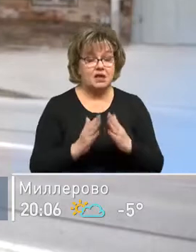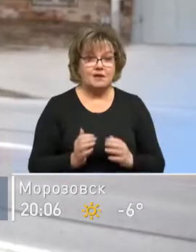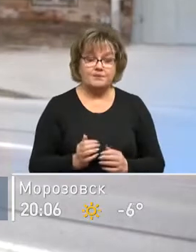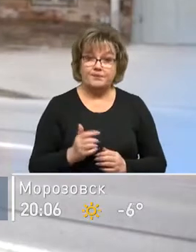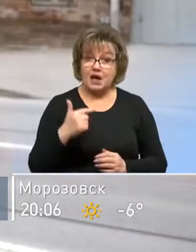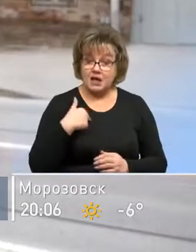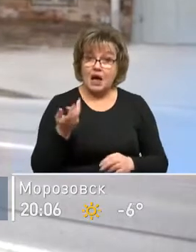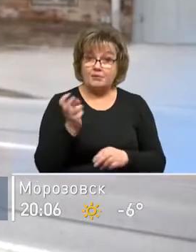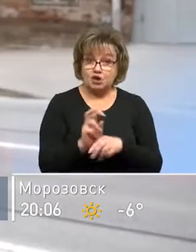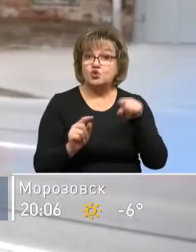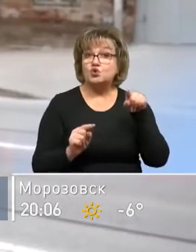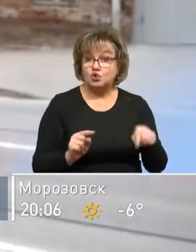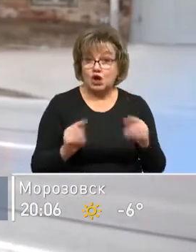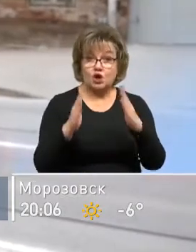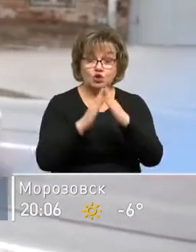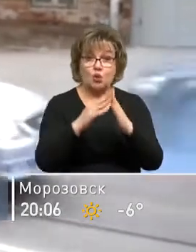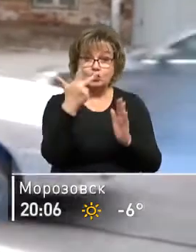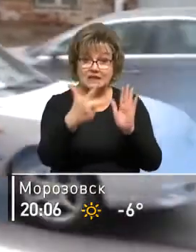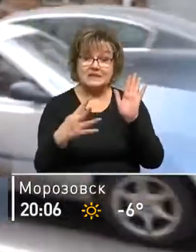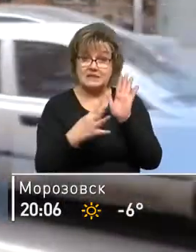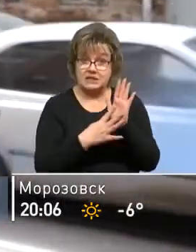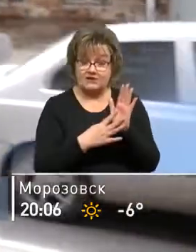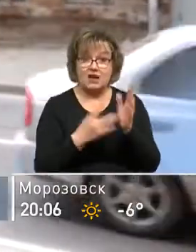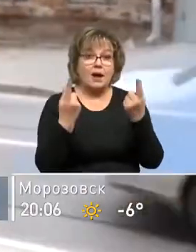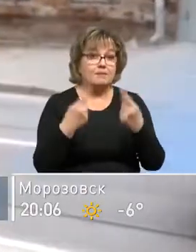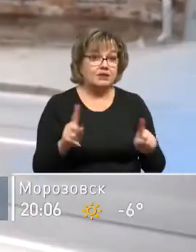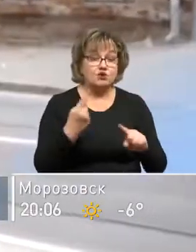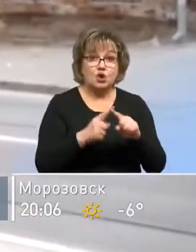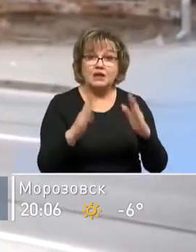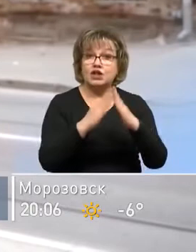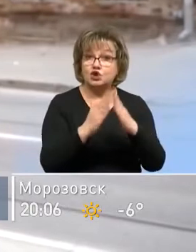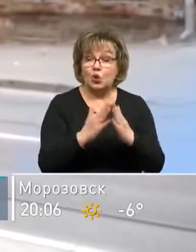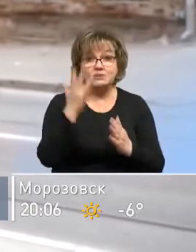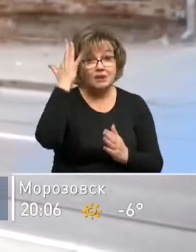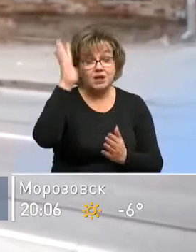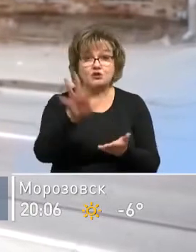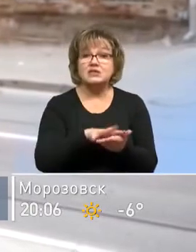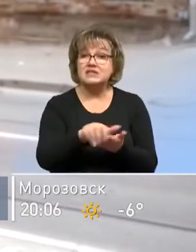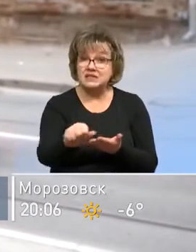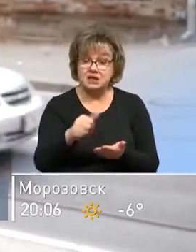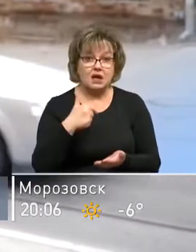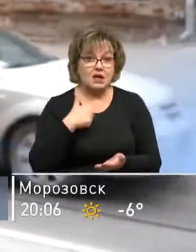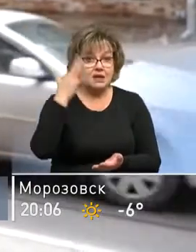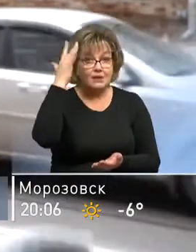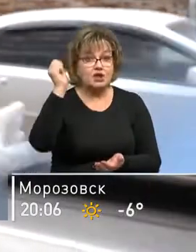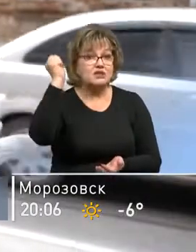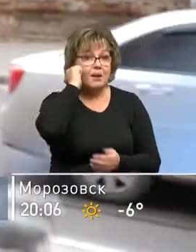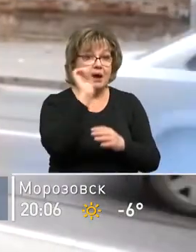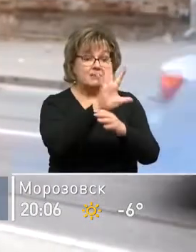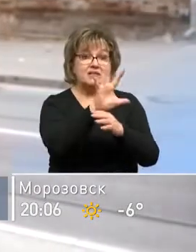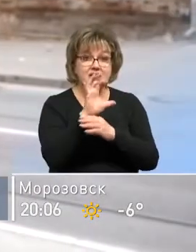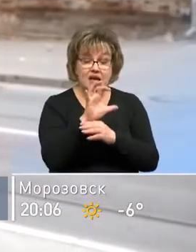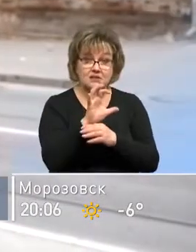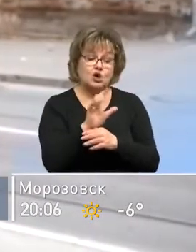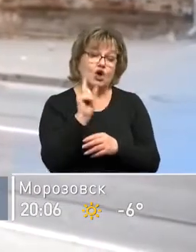я пришел сюда к дому 39 потому что этот дом собираются снести я собираюсь на память снять о нем